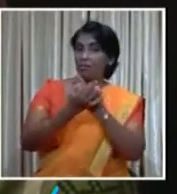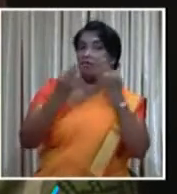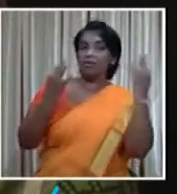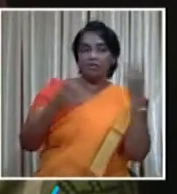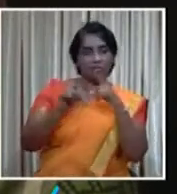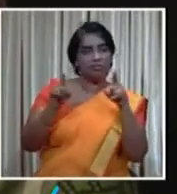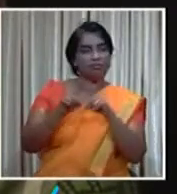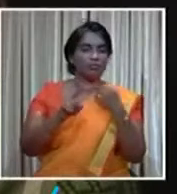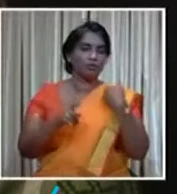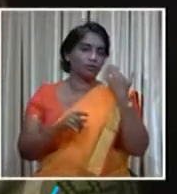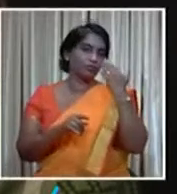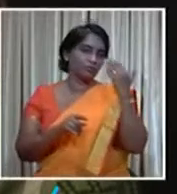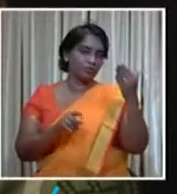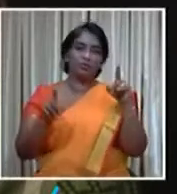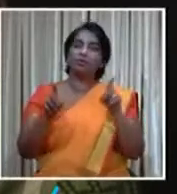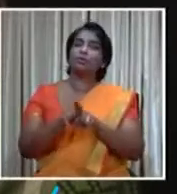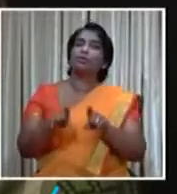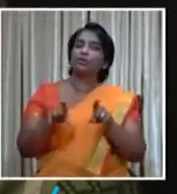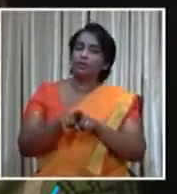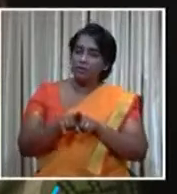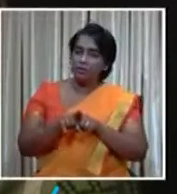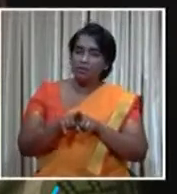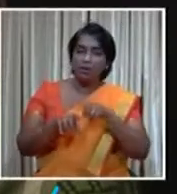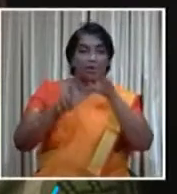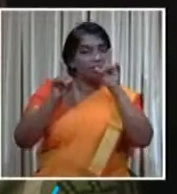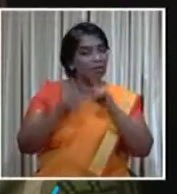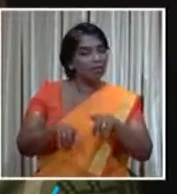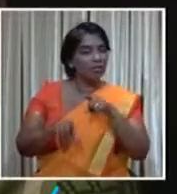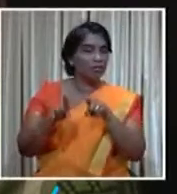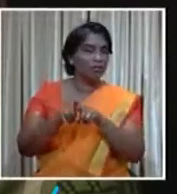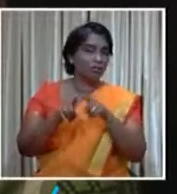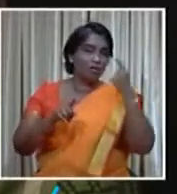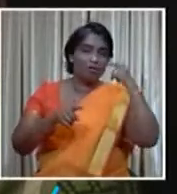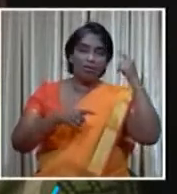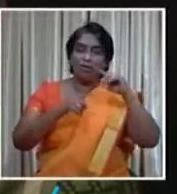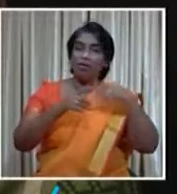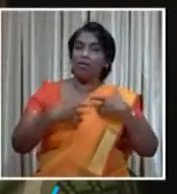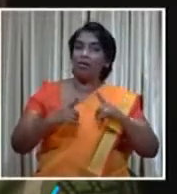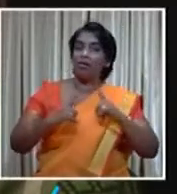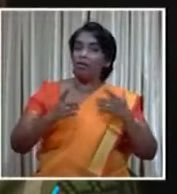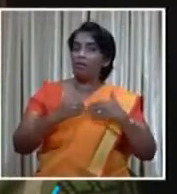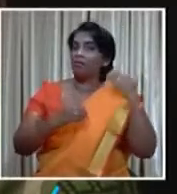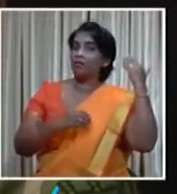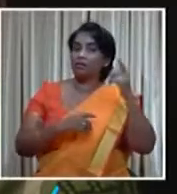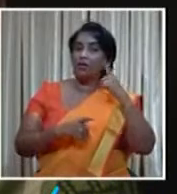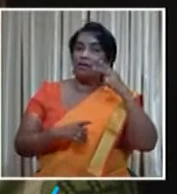dark. එහි අර්ථය නම් මේ මොහොතේ අපගේ අනාගතය